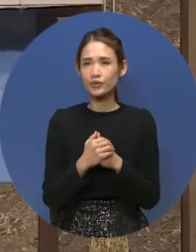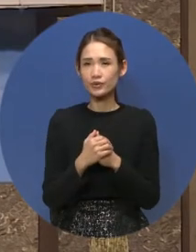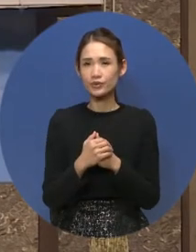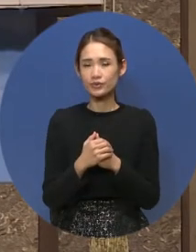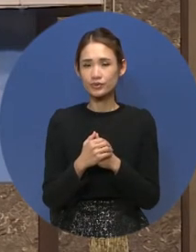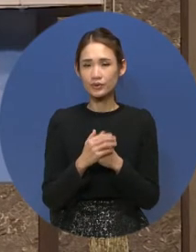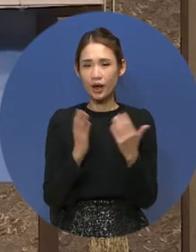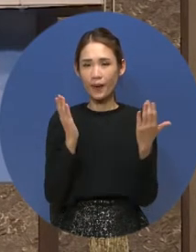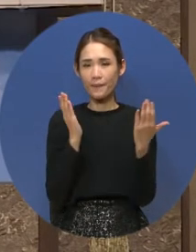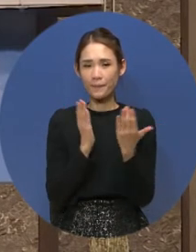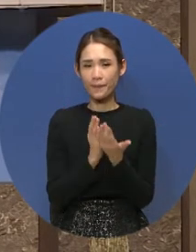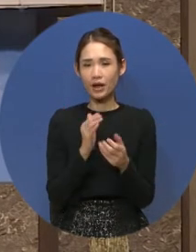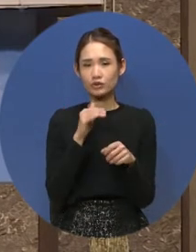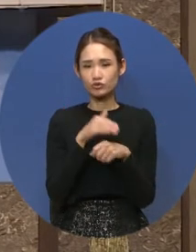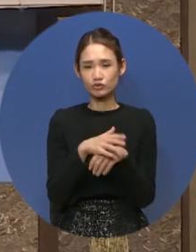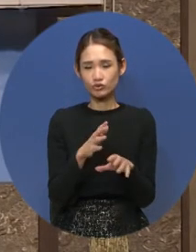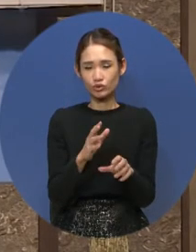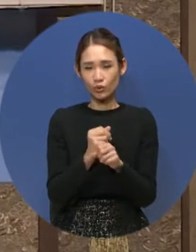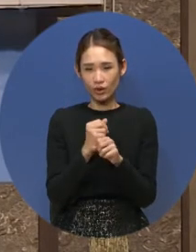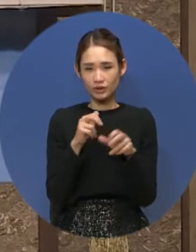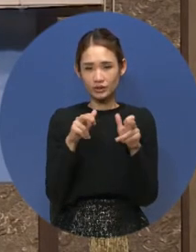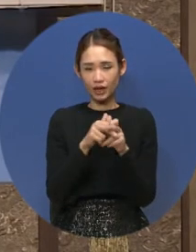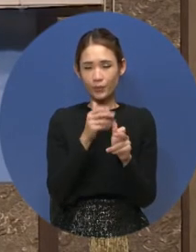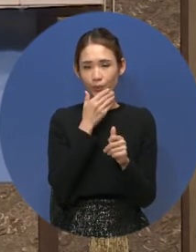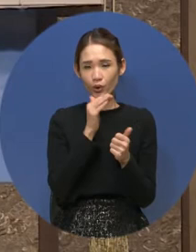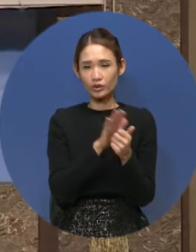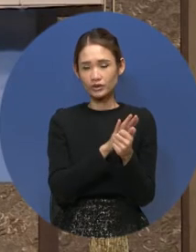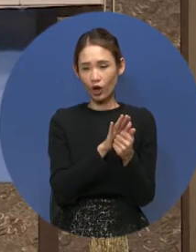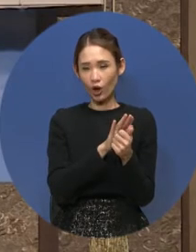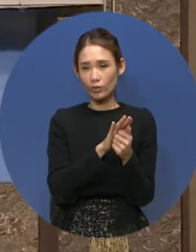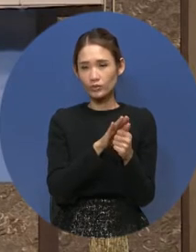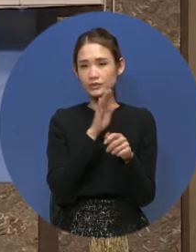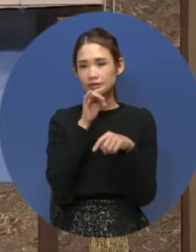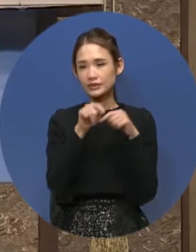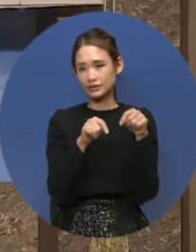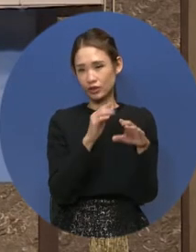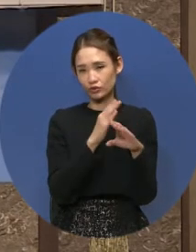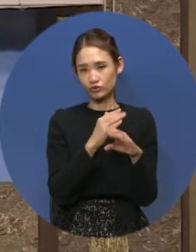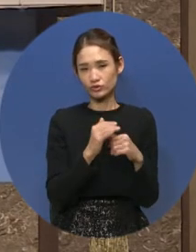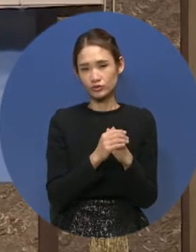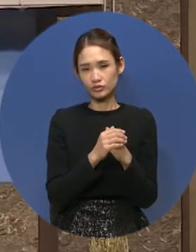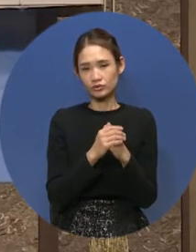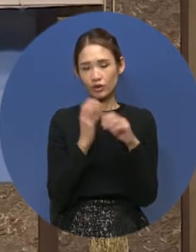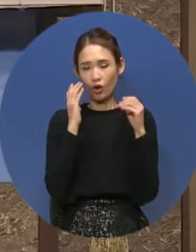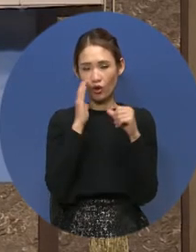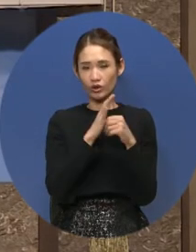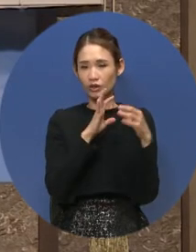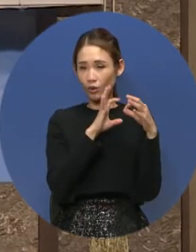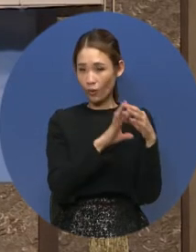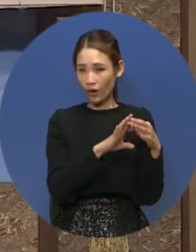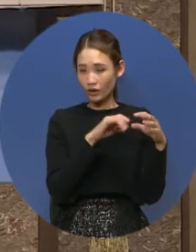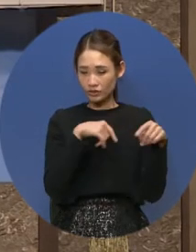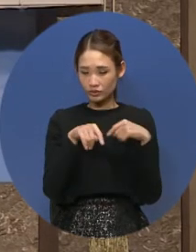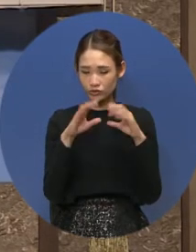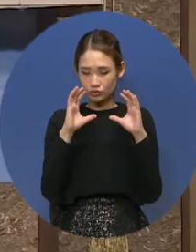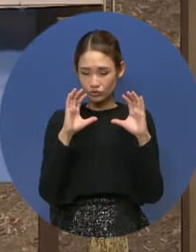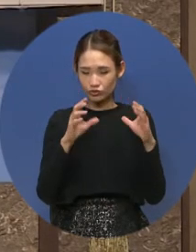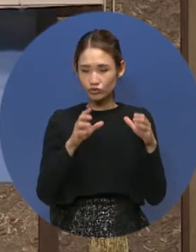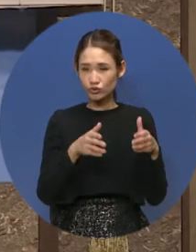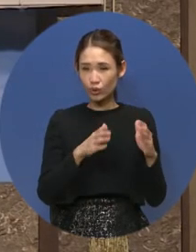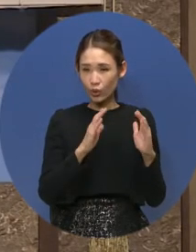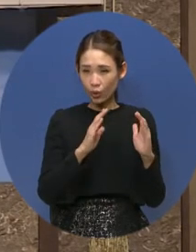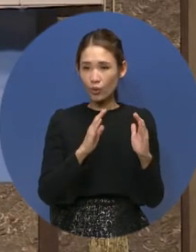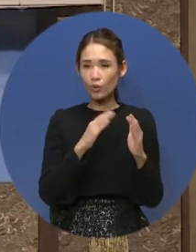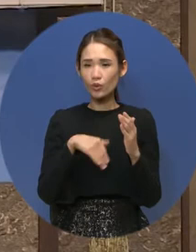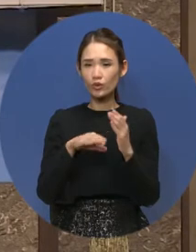그래서 맞춤형 통합 장애 복지 서비스를 좀 실현하고 있고요. 그런 어린이 관련 정책은